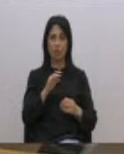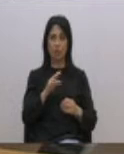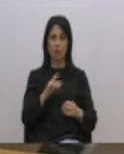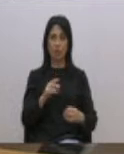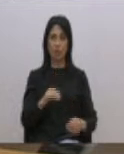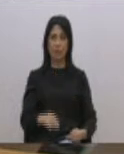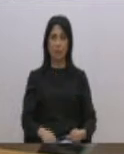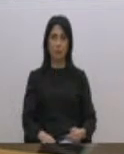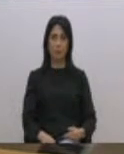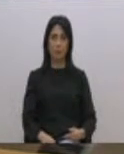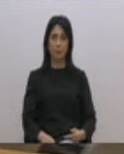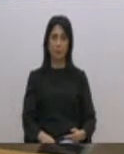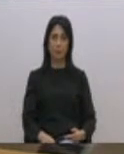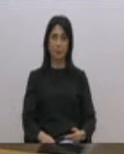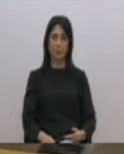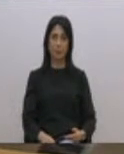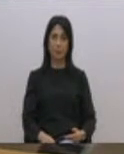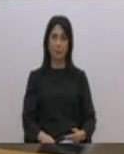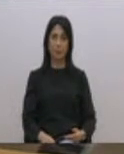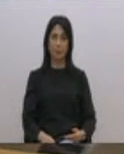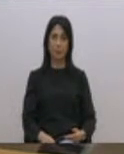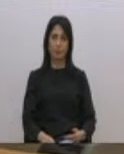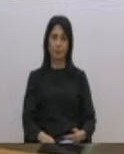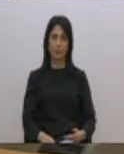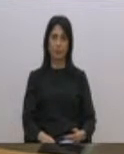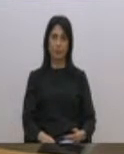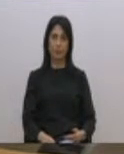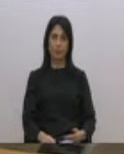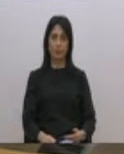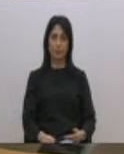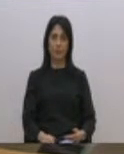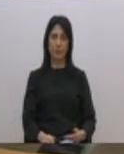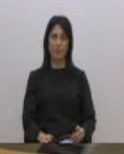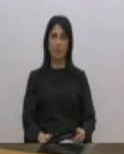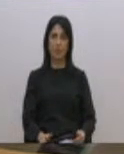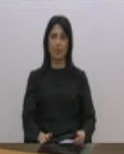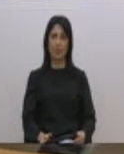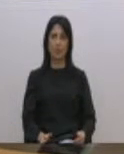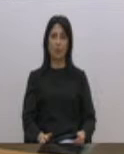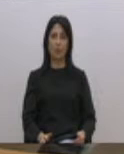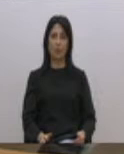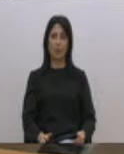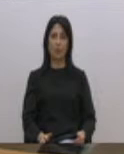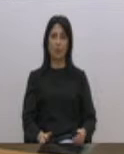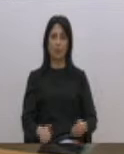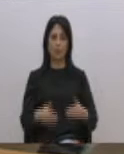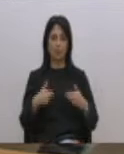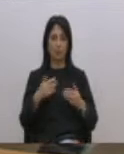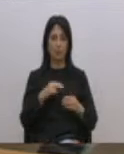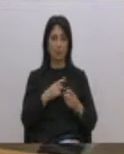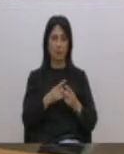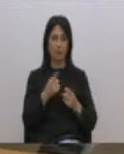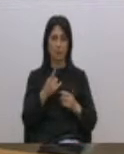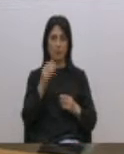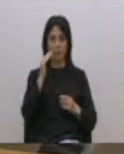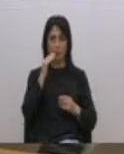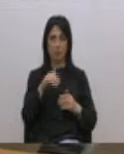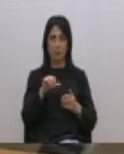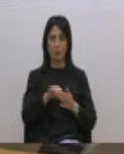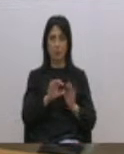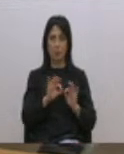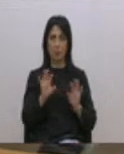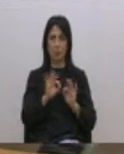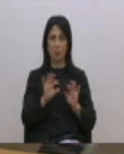ცილოსანი. მოგესალმებით კოლეგებო, პირველი მოსმენი